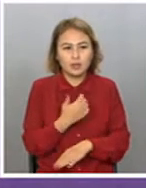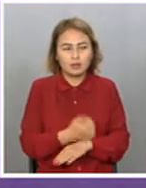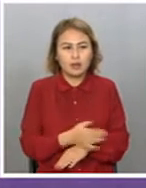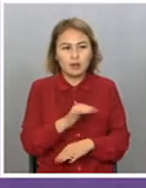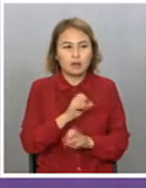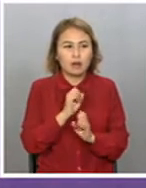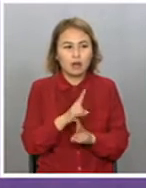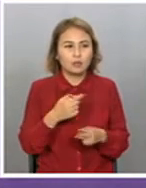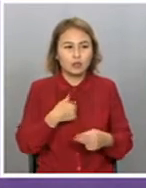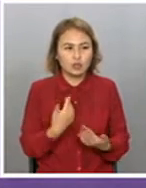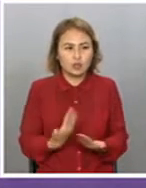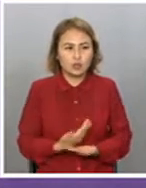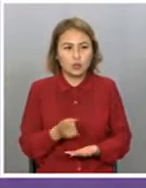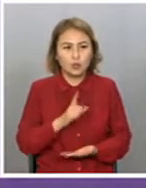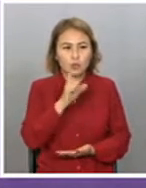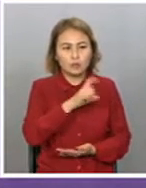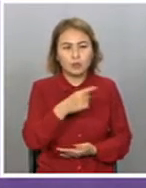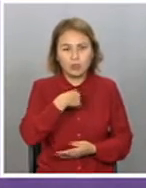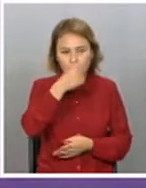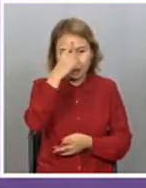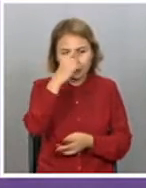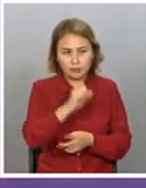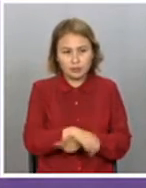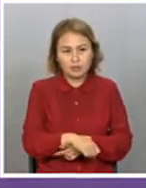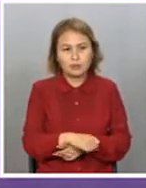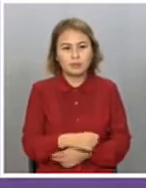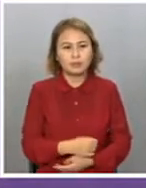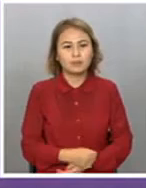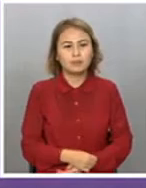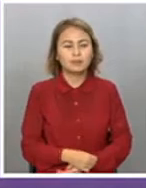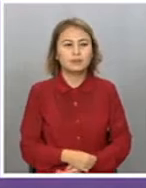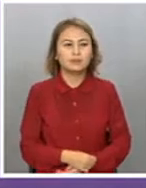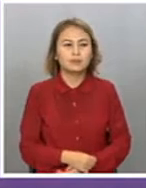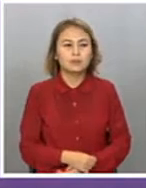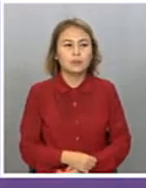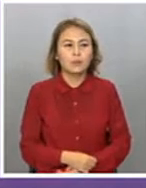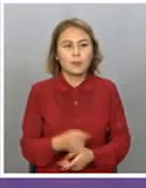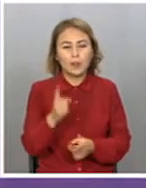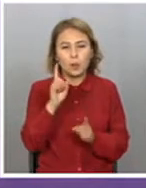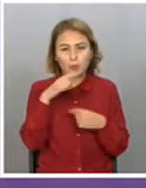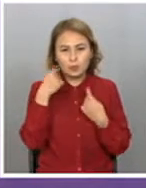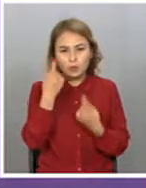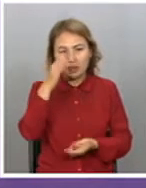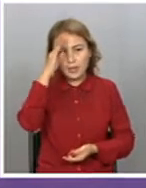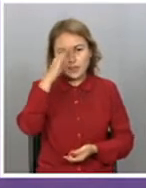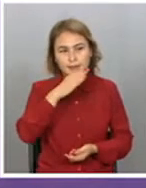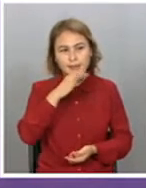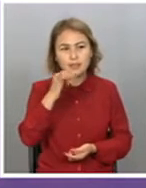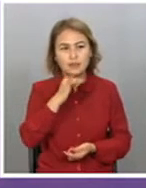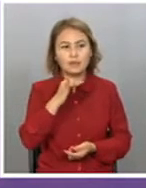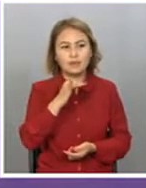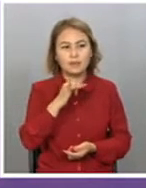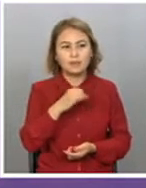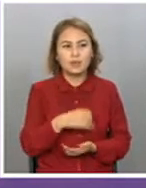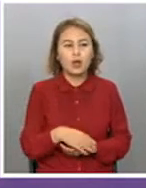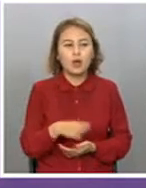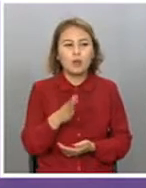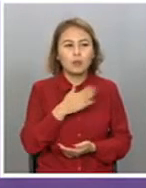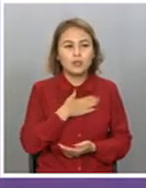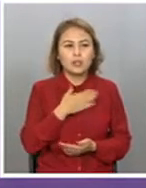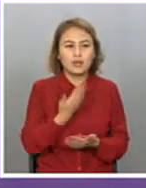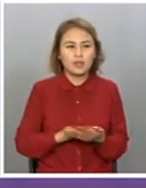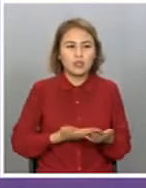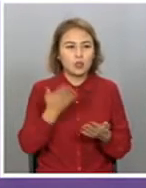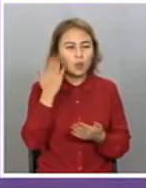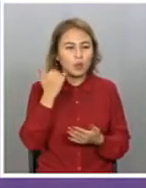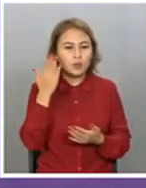и как мне жить, чтобы люди мне кланялись?» Улыбнулся отец и вымолвил: «Мой